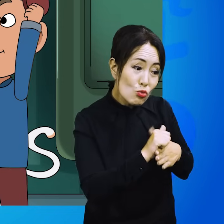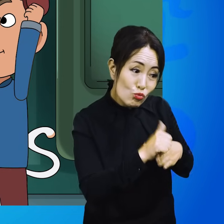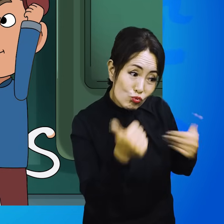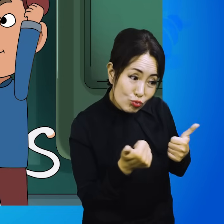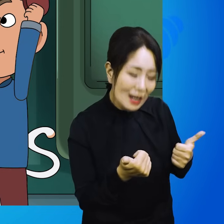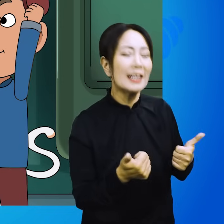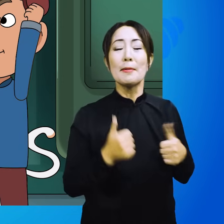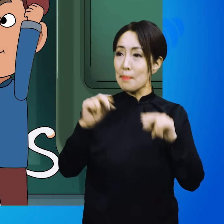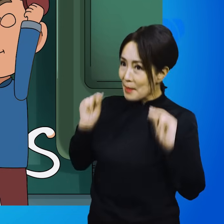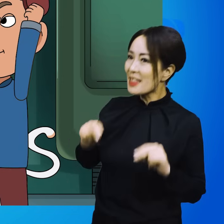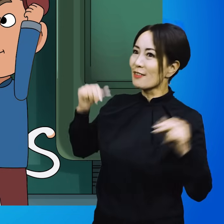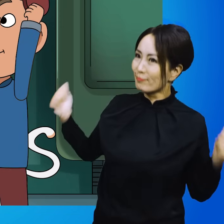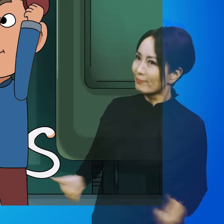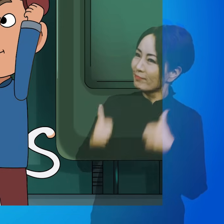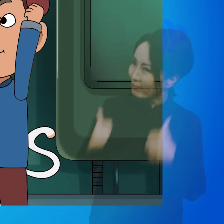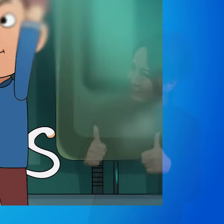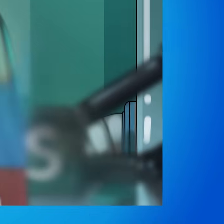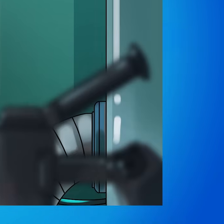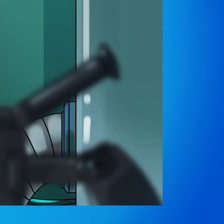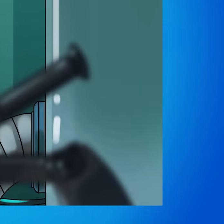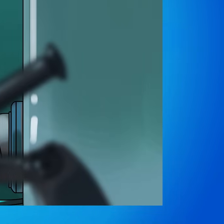Билээ. Билээ.